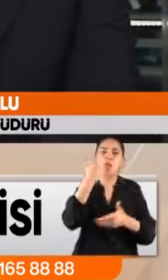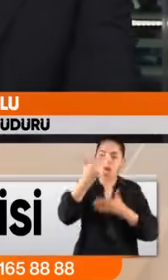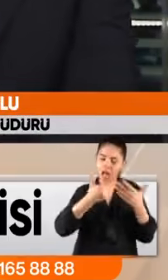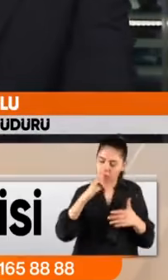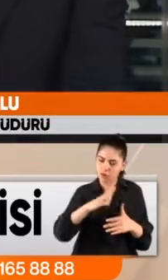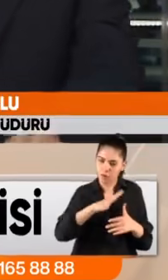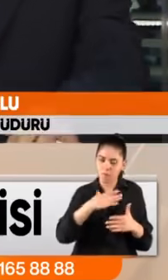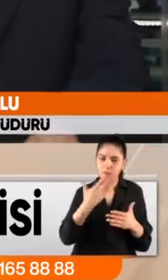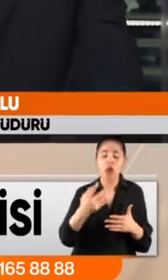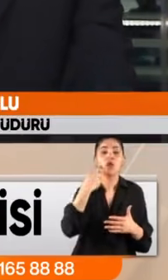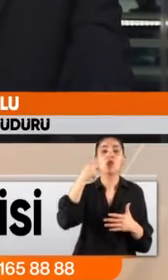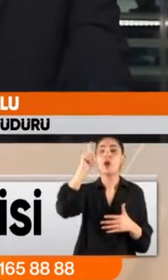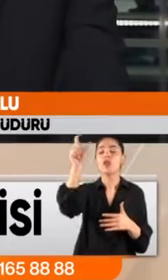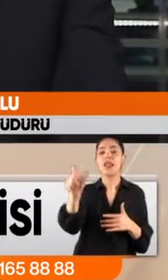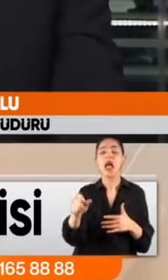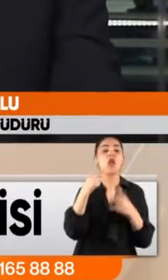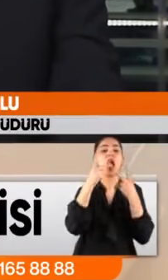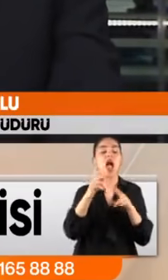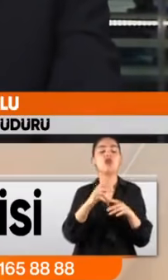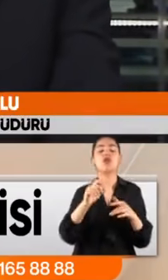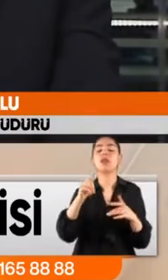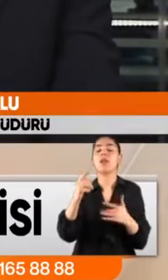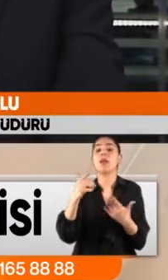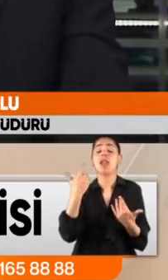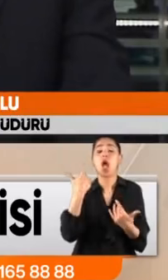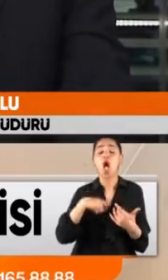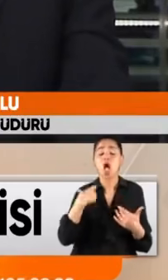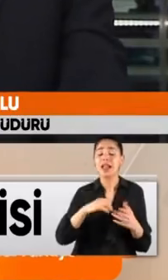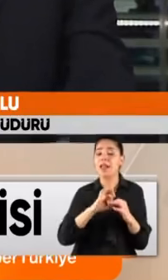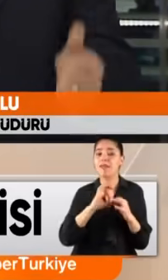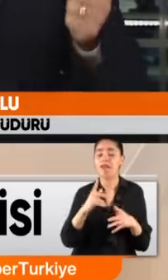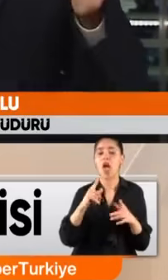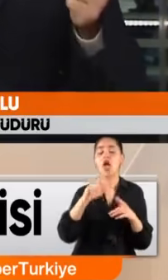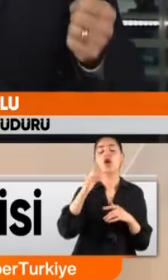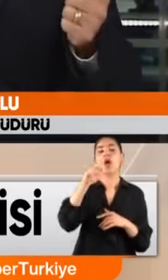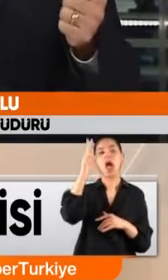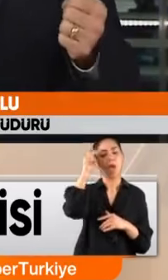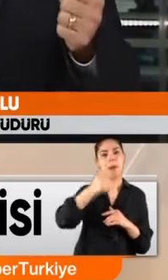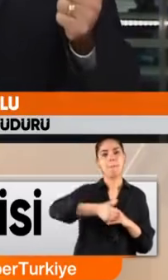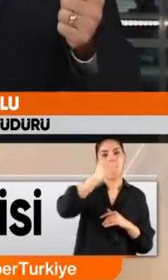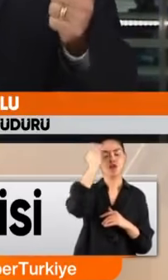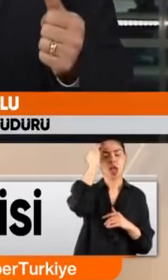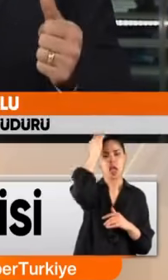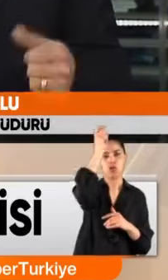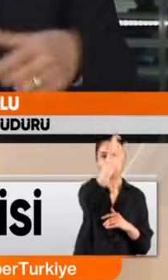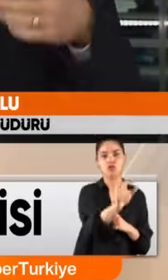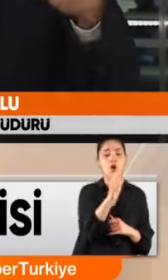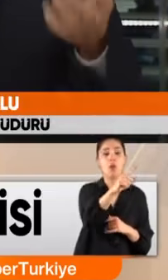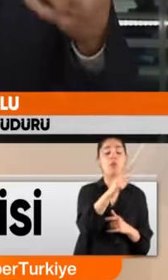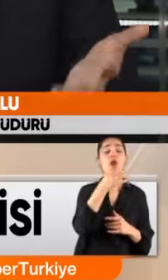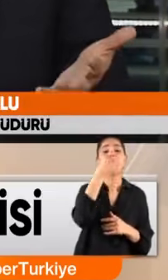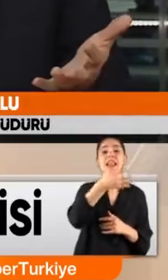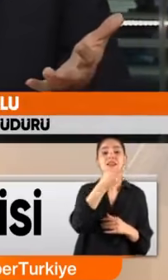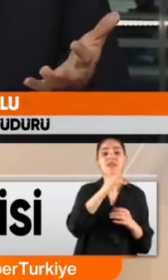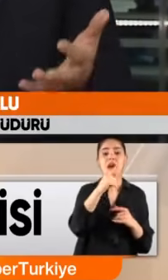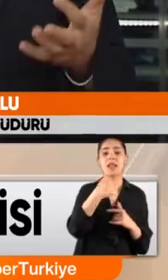aktaracağım. Cumhurbaşkanı'nın açıklamalarından öncelikli olarak Biden'a yönelik tepkilerine bakacak olursak millet olarak dedi, biz